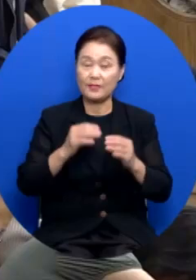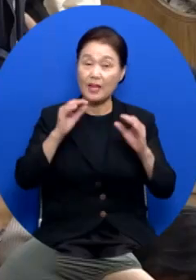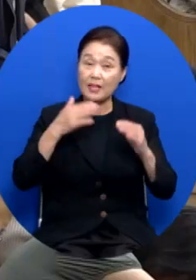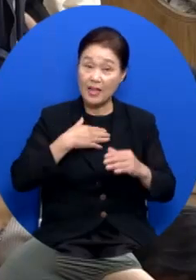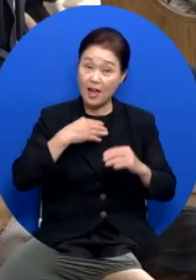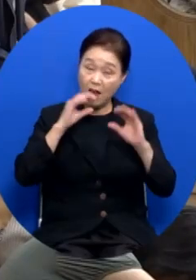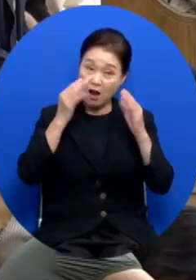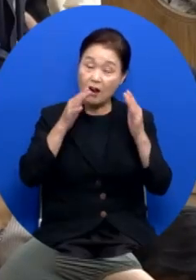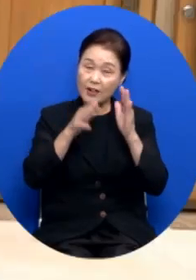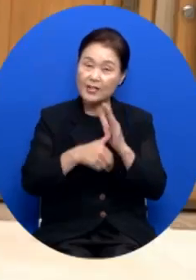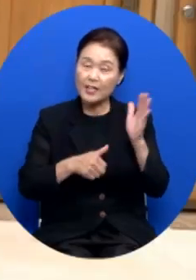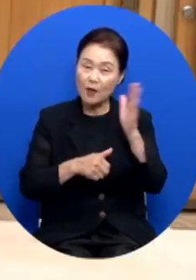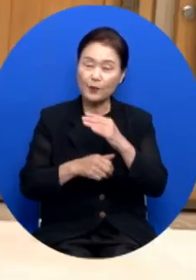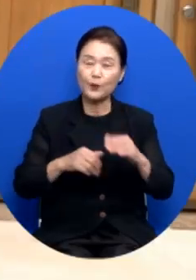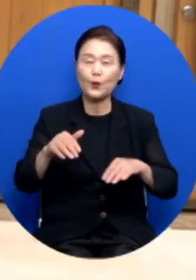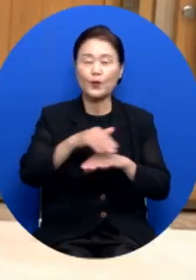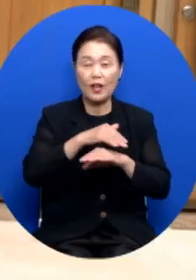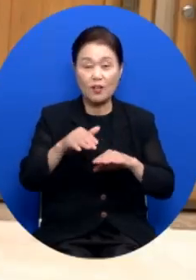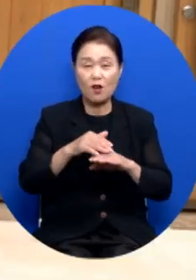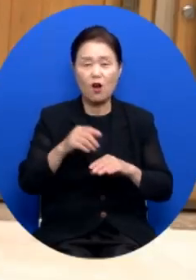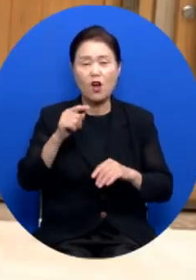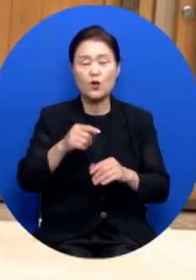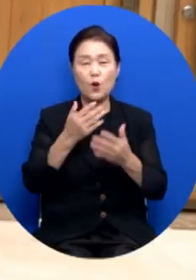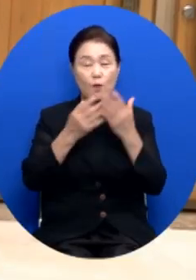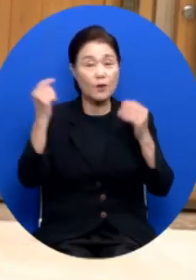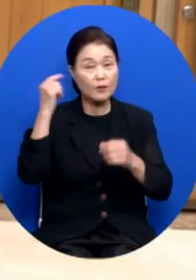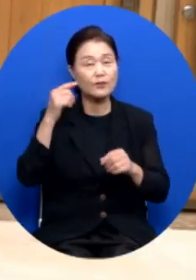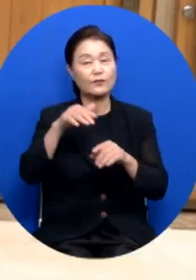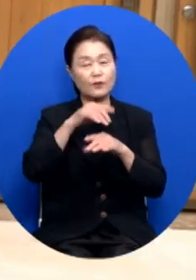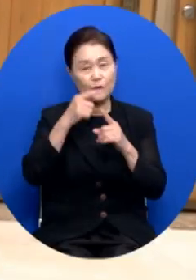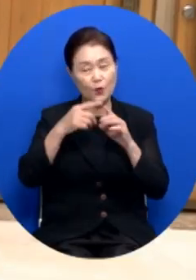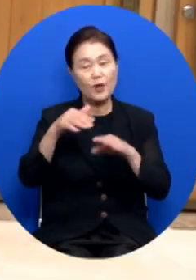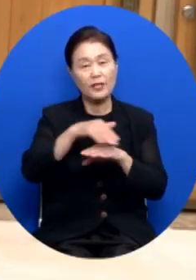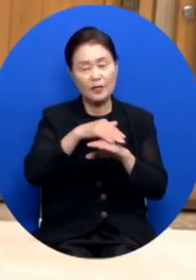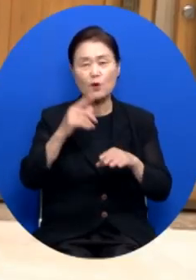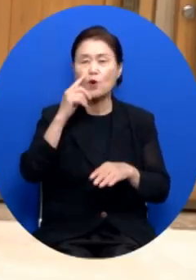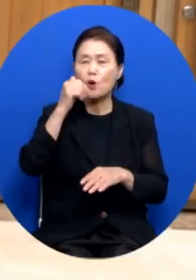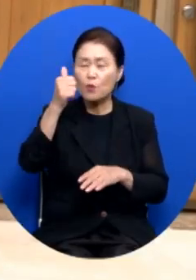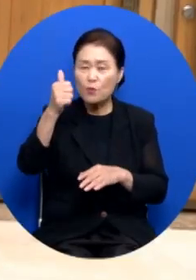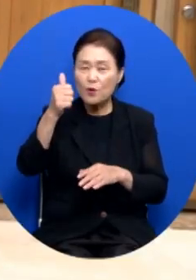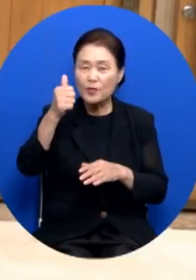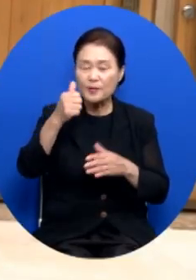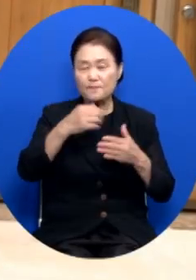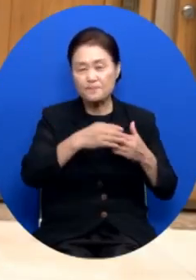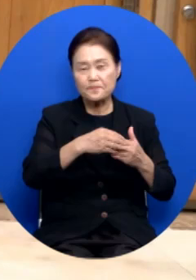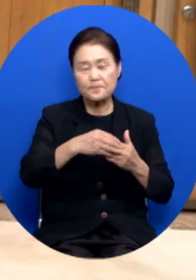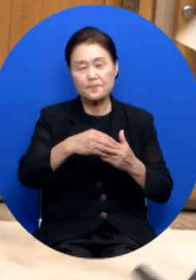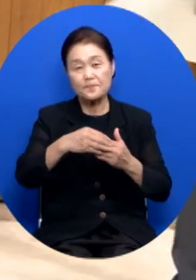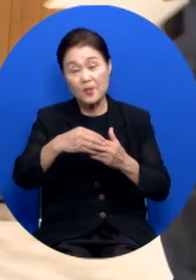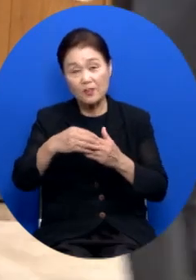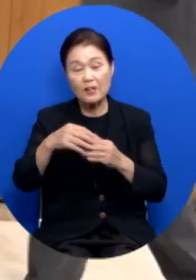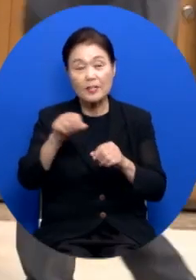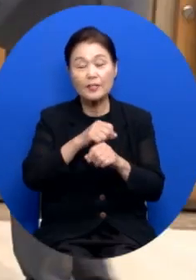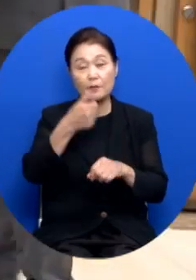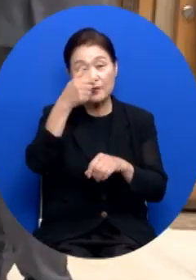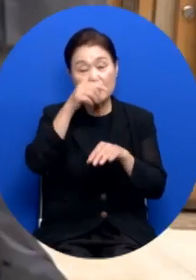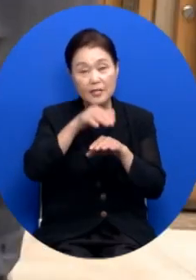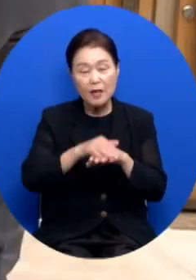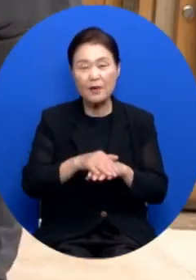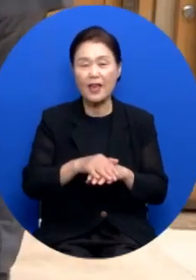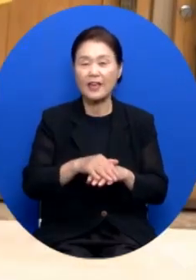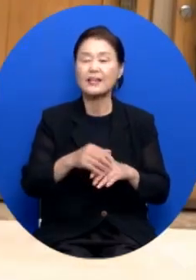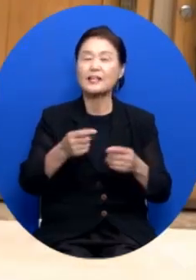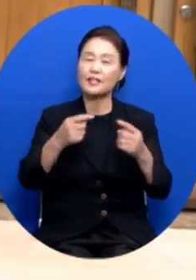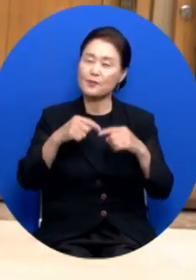다녀서 30년 이상 명성교회를 다니면서 부모님 손에 이끌려서 특별 새벽 집회를 참석한 기억이